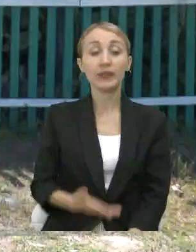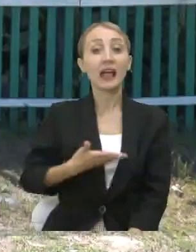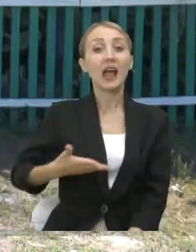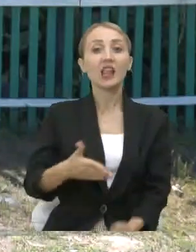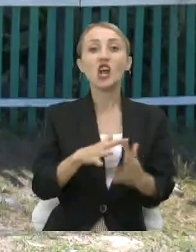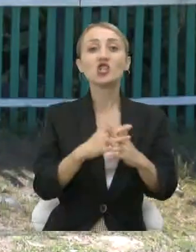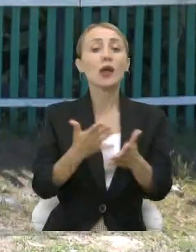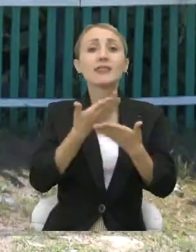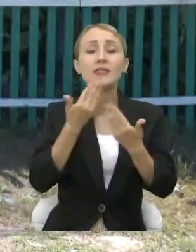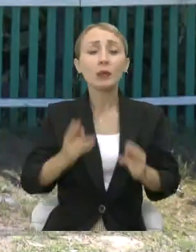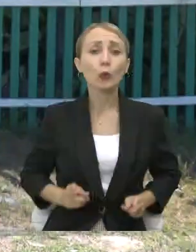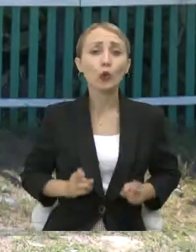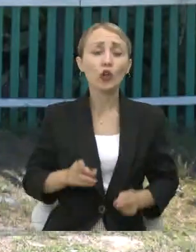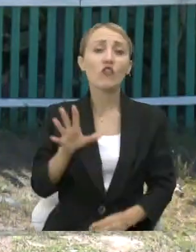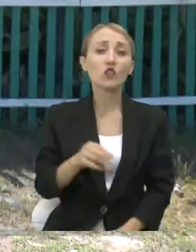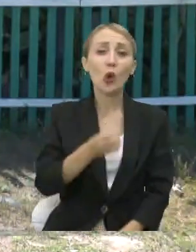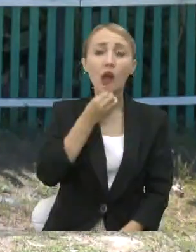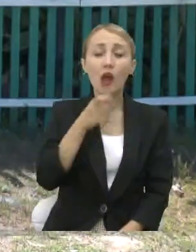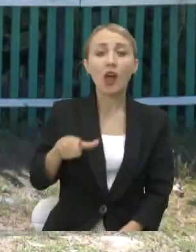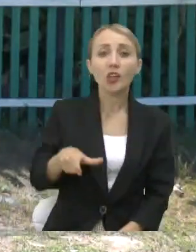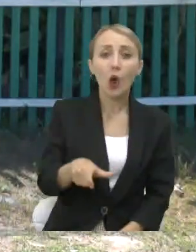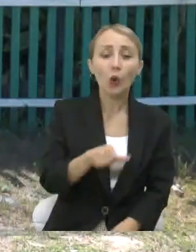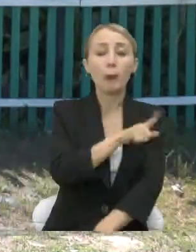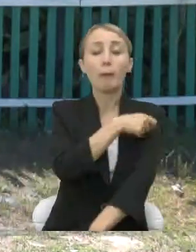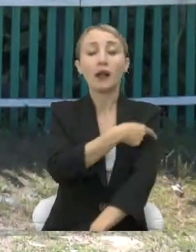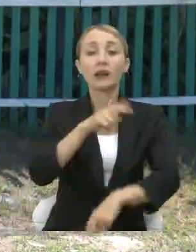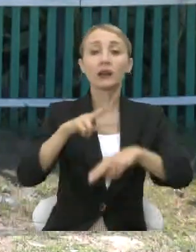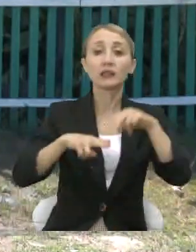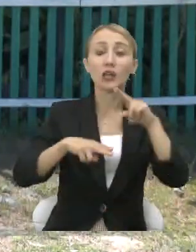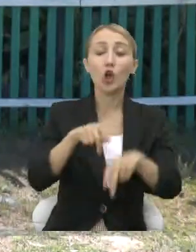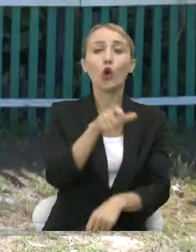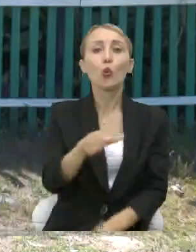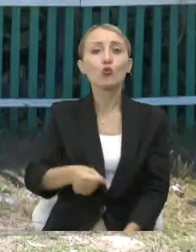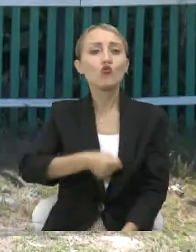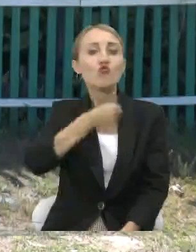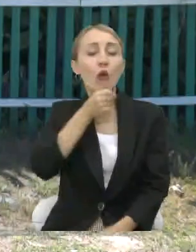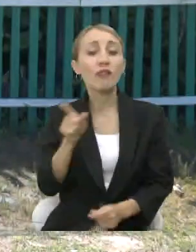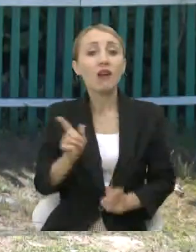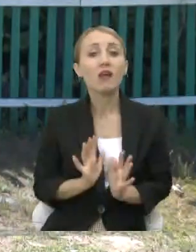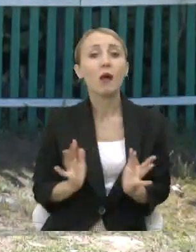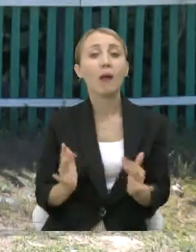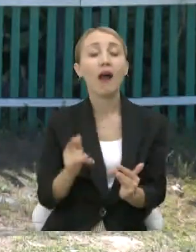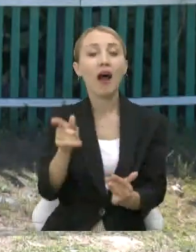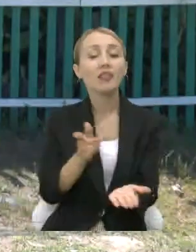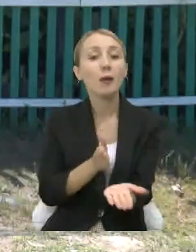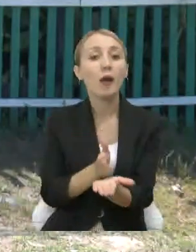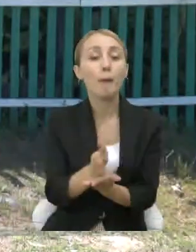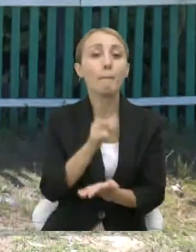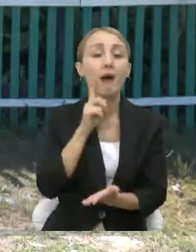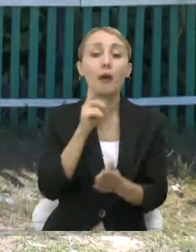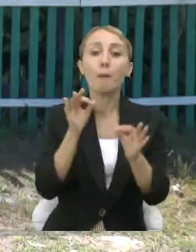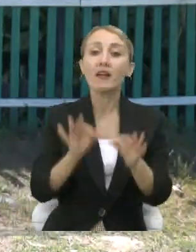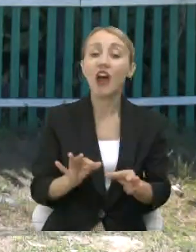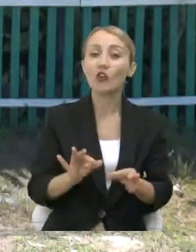нет преступлений, все хорошо, строятся дороги и больницы. Старейшины села объединились в сообщество, они направляют молодежь на правильный путь.